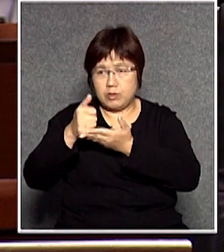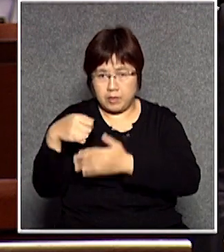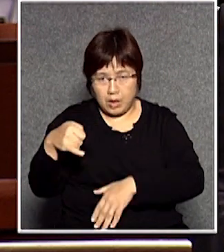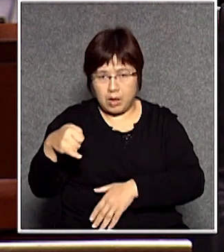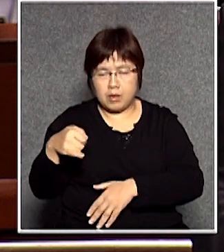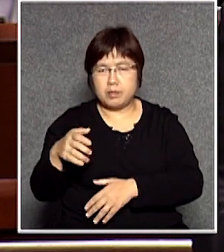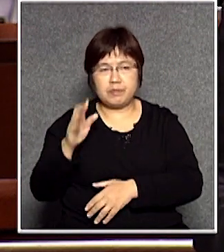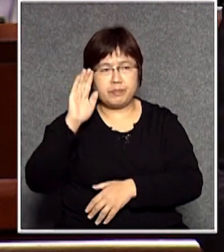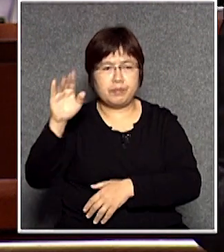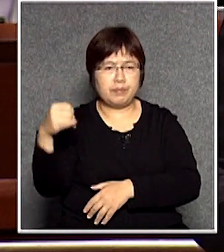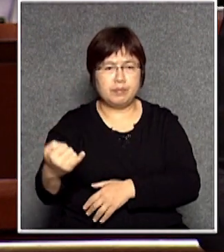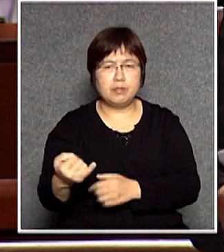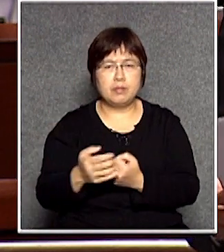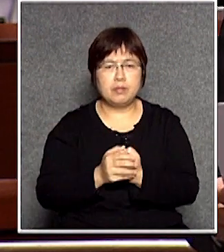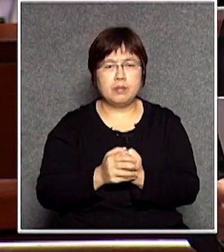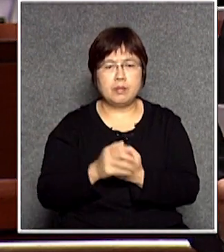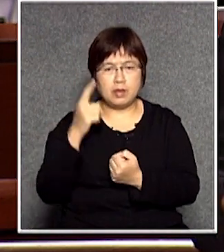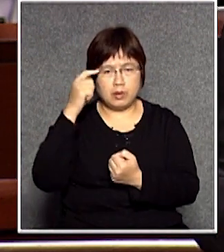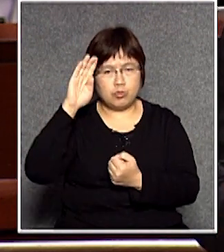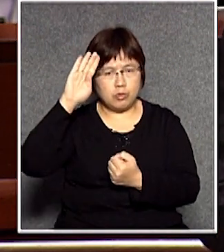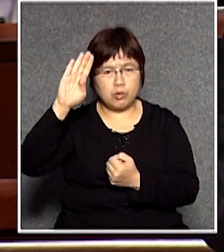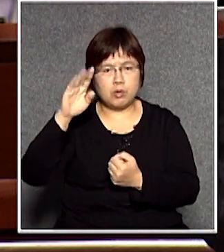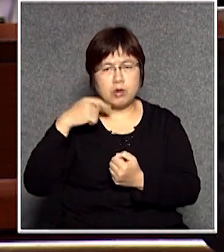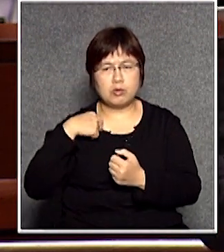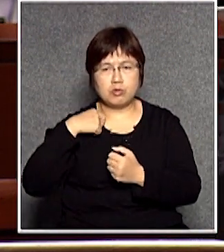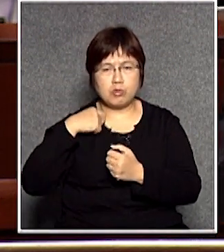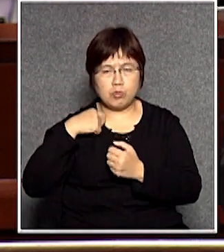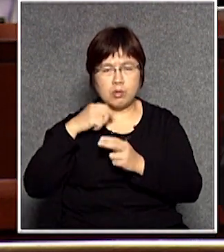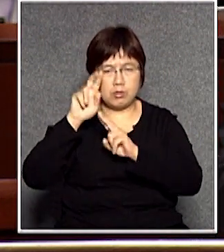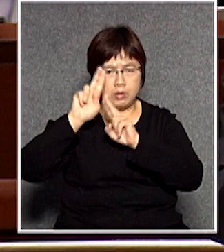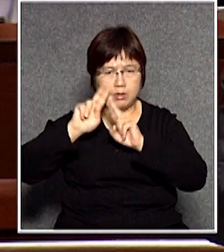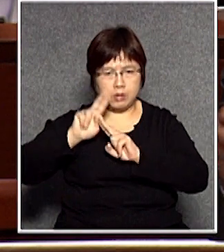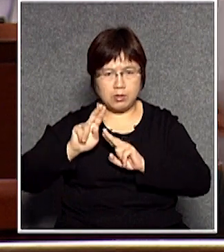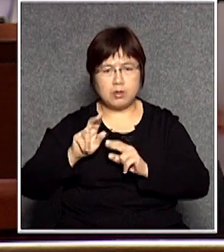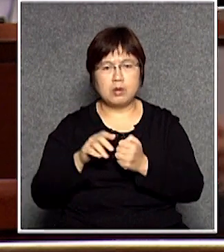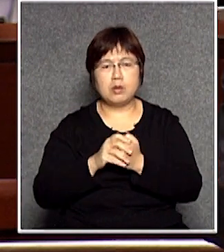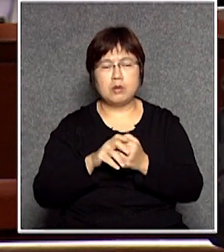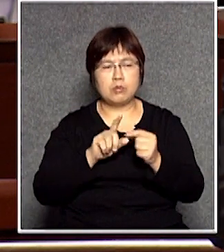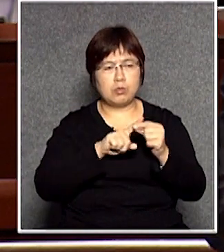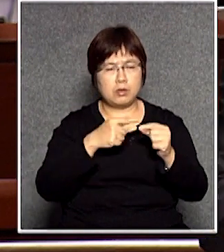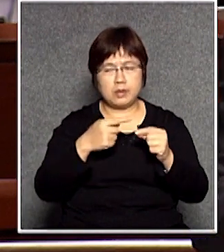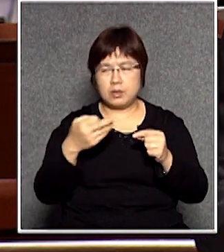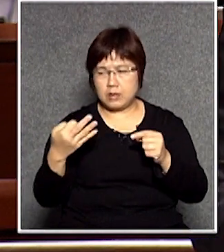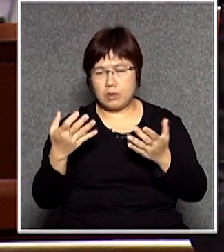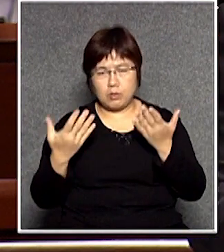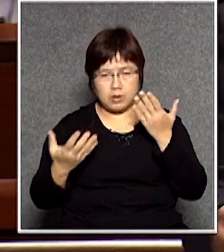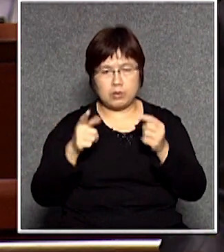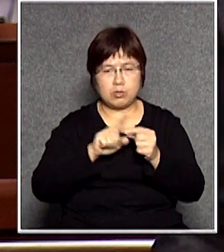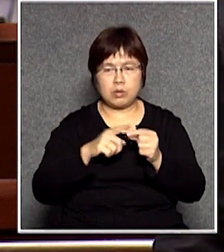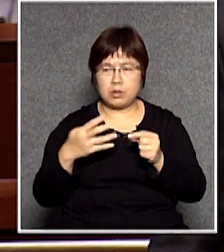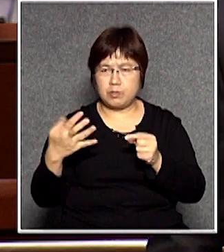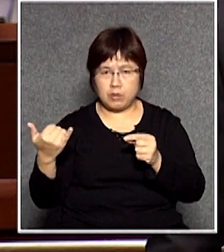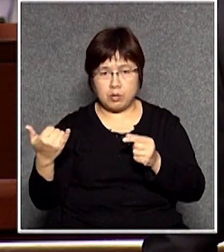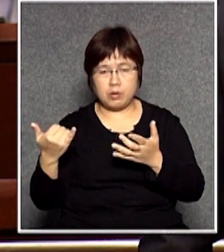以我希望呢，無論在將來在我們中國歷史科裡面，無論是在初中或者高中是成科之